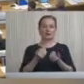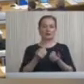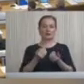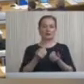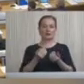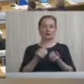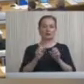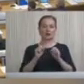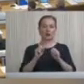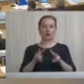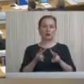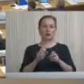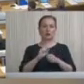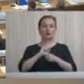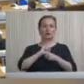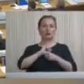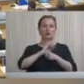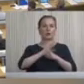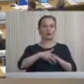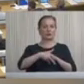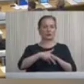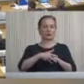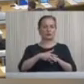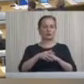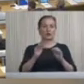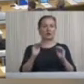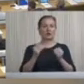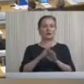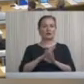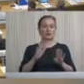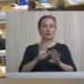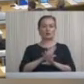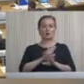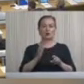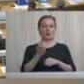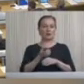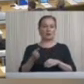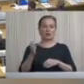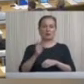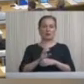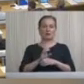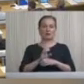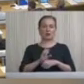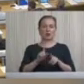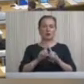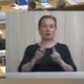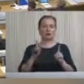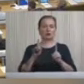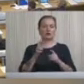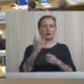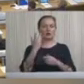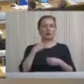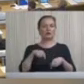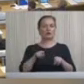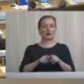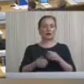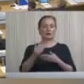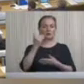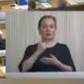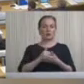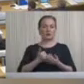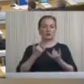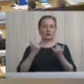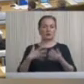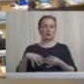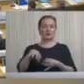І ми про це восени згадаємо. І якщо нас восени будуть вакцинувати, будуть розказувати з телевізорів,